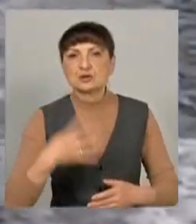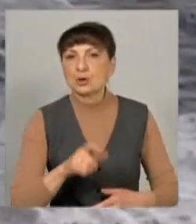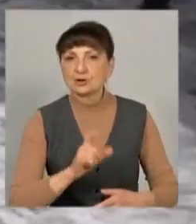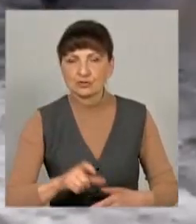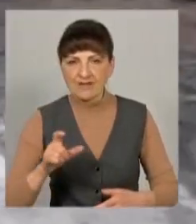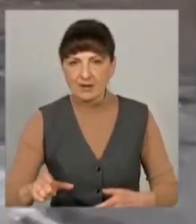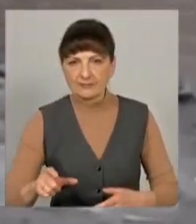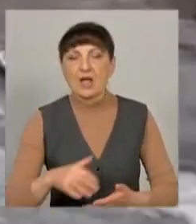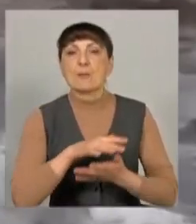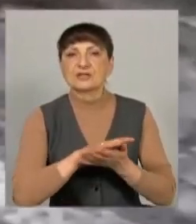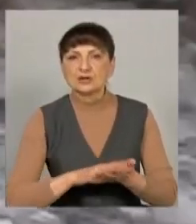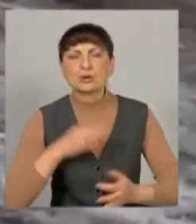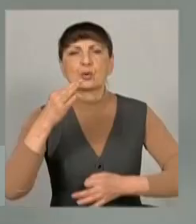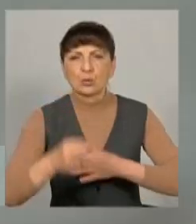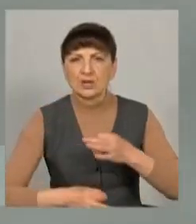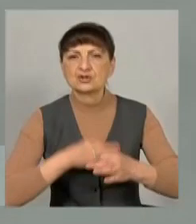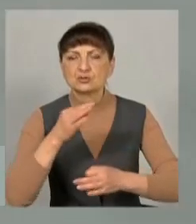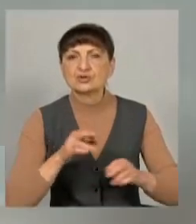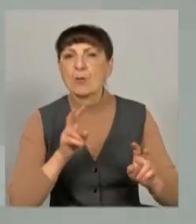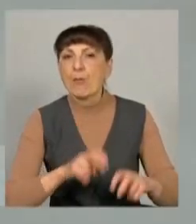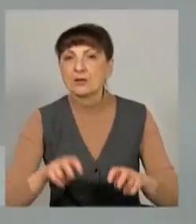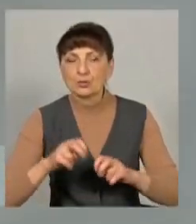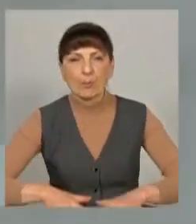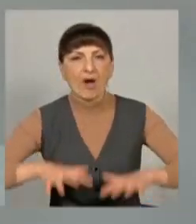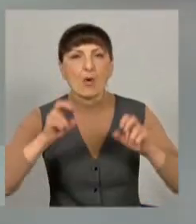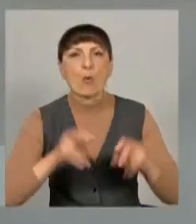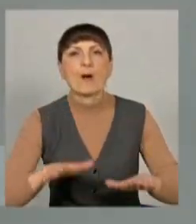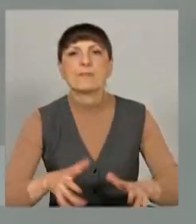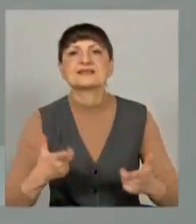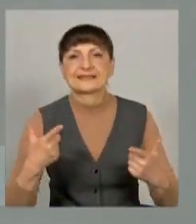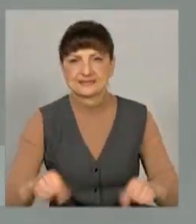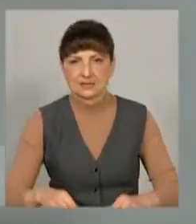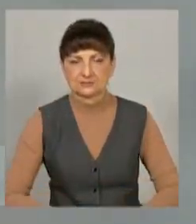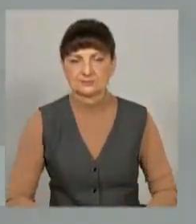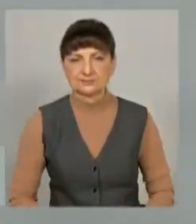человек. Продолжается круглосуточный мониторинг паводкоопасных населенных пунктов.